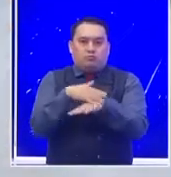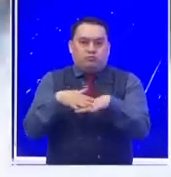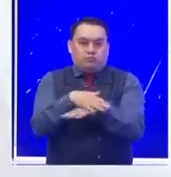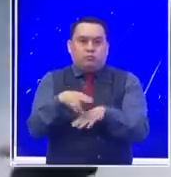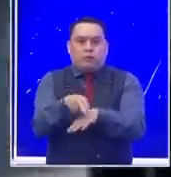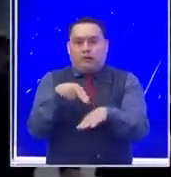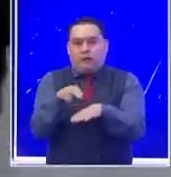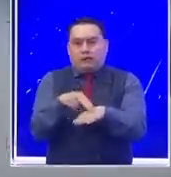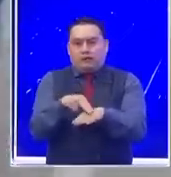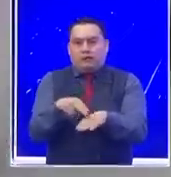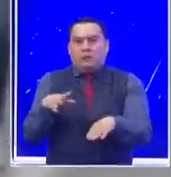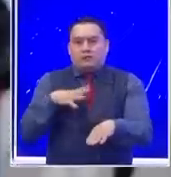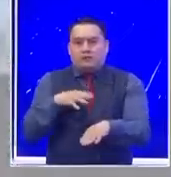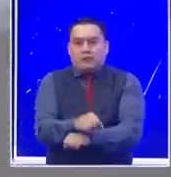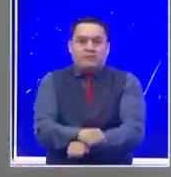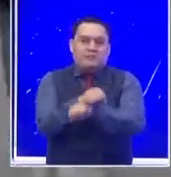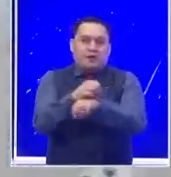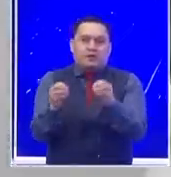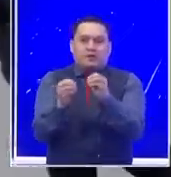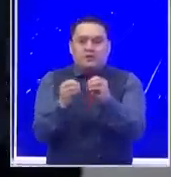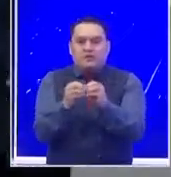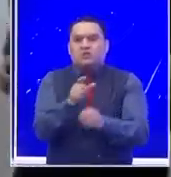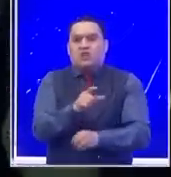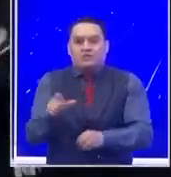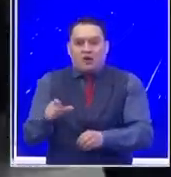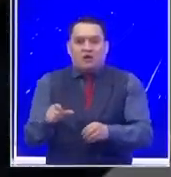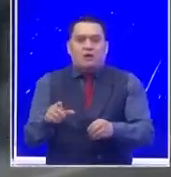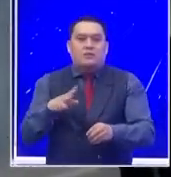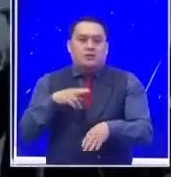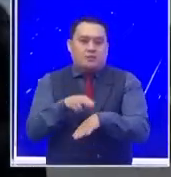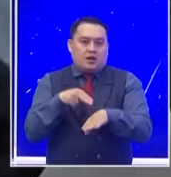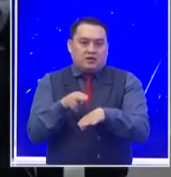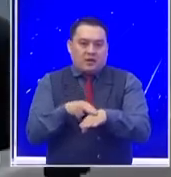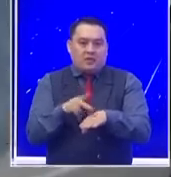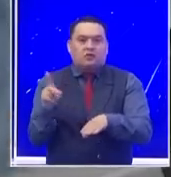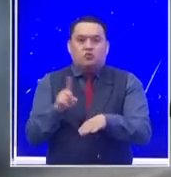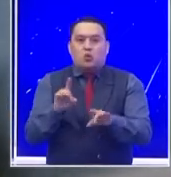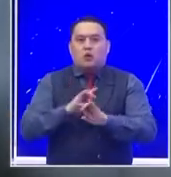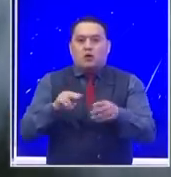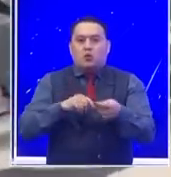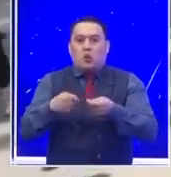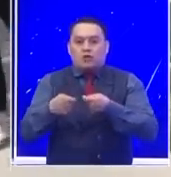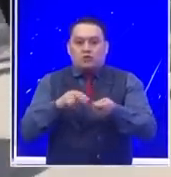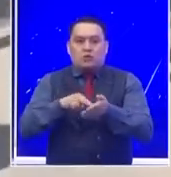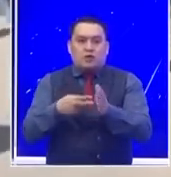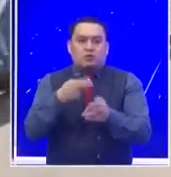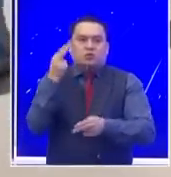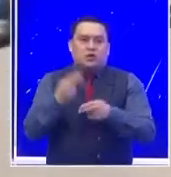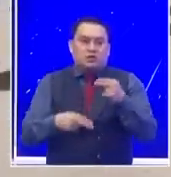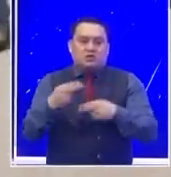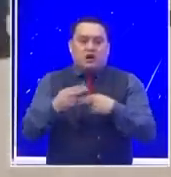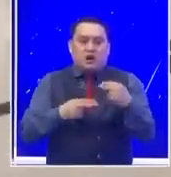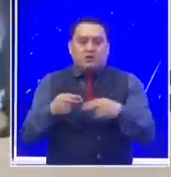по данным мвд в ходе стычек пострадали 10 манифестантов и десятки полицейских отметим правительство планирует завершить строительство